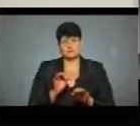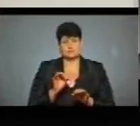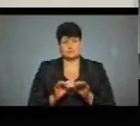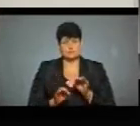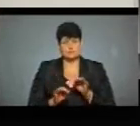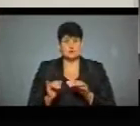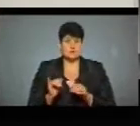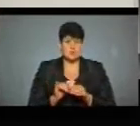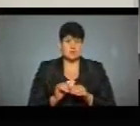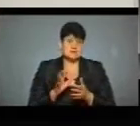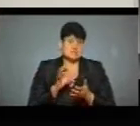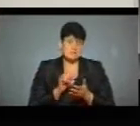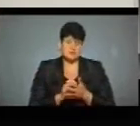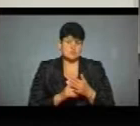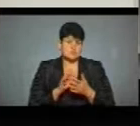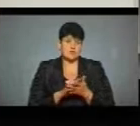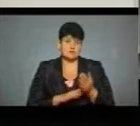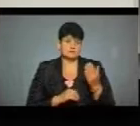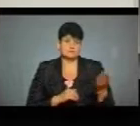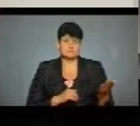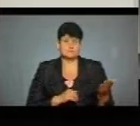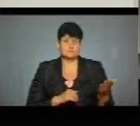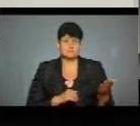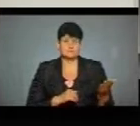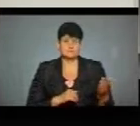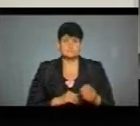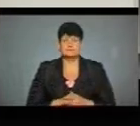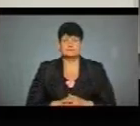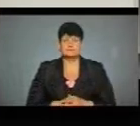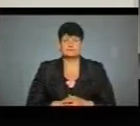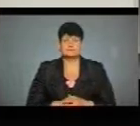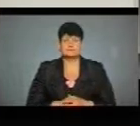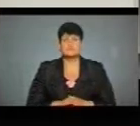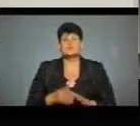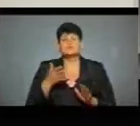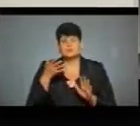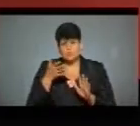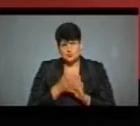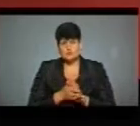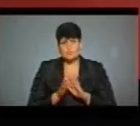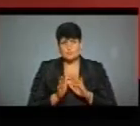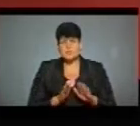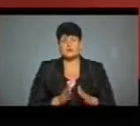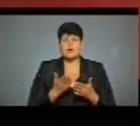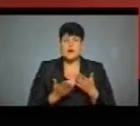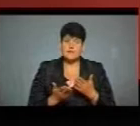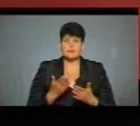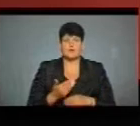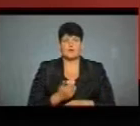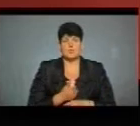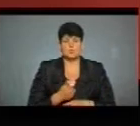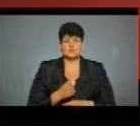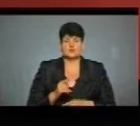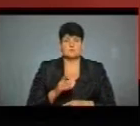і займається далі вже виконавча служба. Ну, власне, зрозуміло, але хочу, щоб